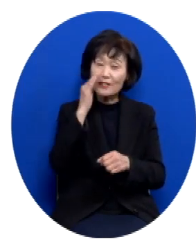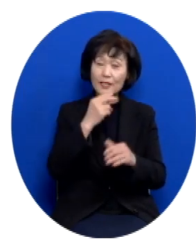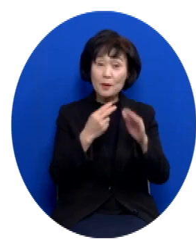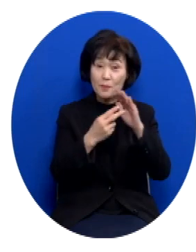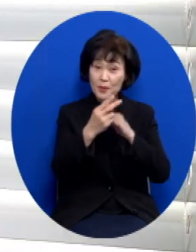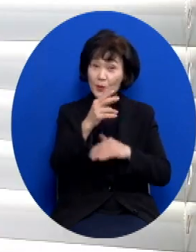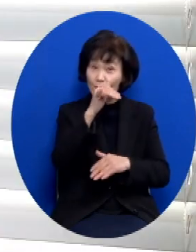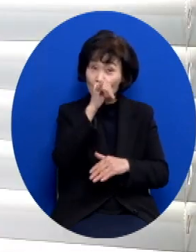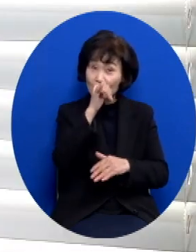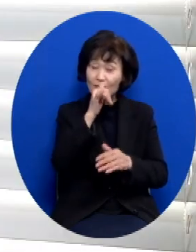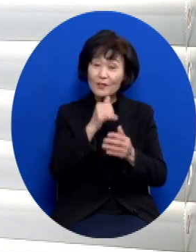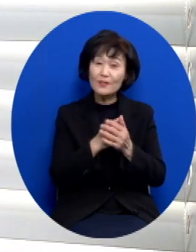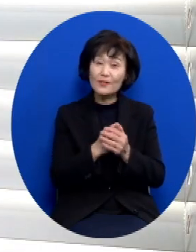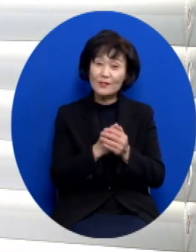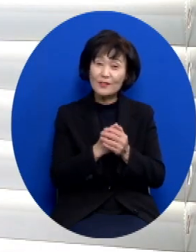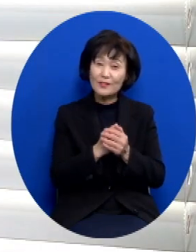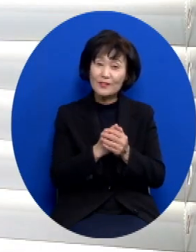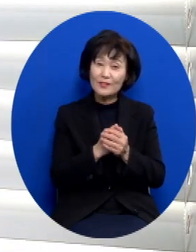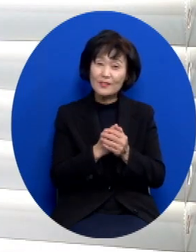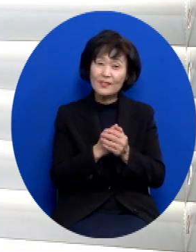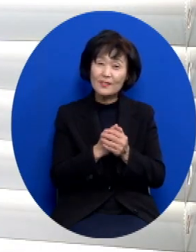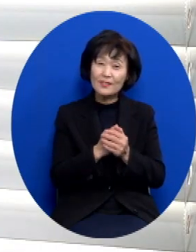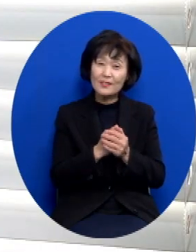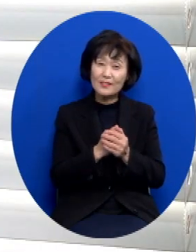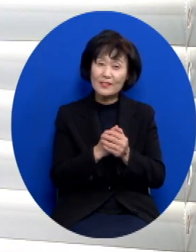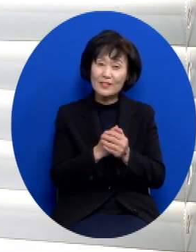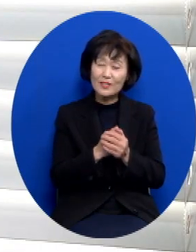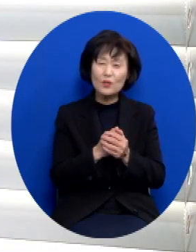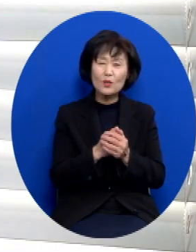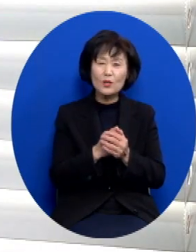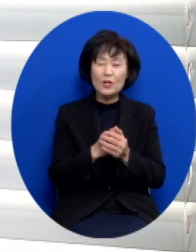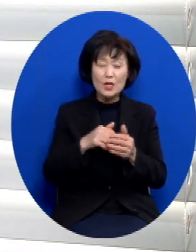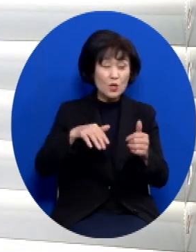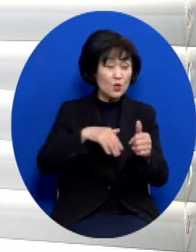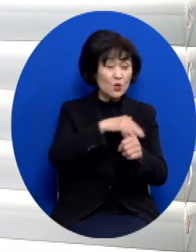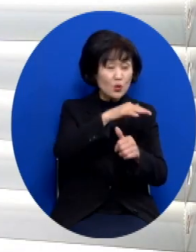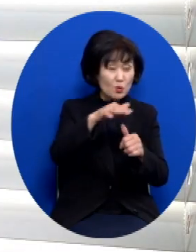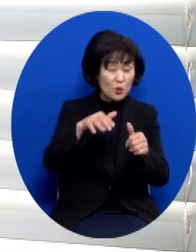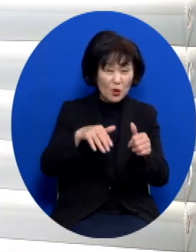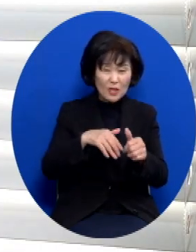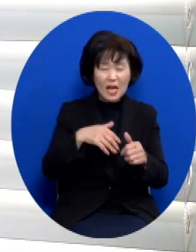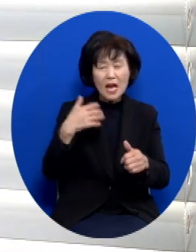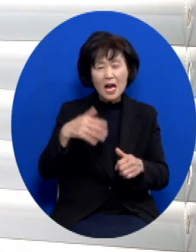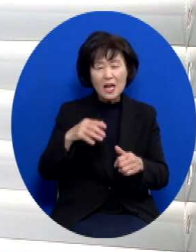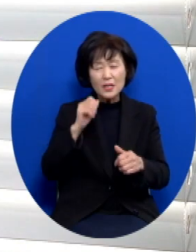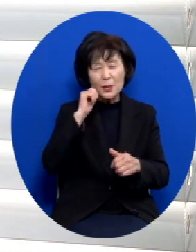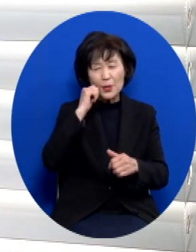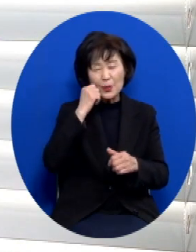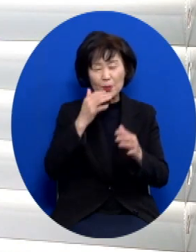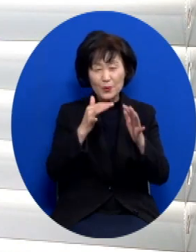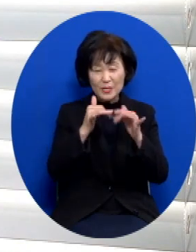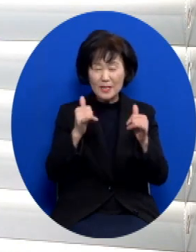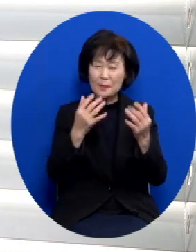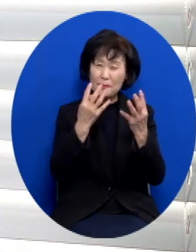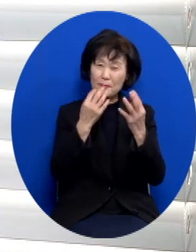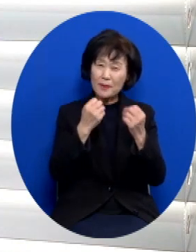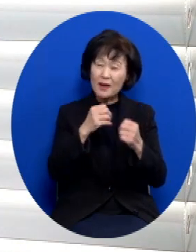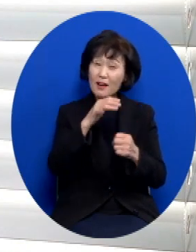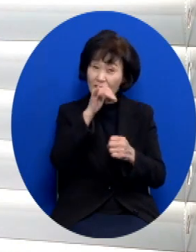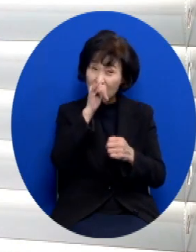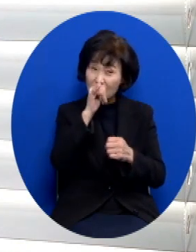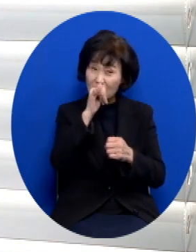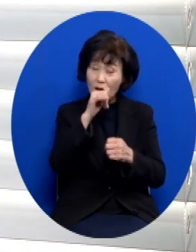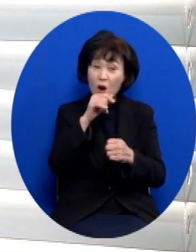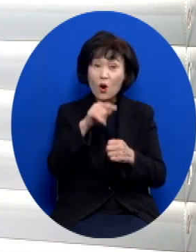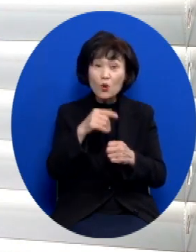좀 해주십시오. 아직도 우리 주변에 어려운 이웃들이 있다. 근데 그게 아직도